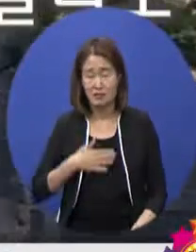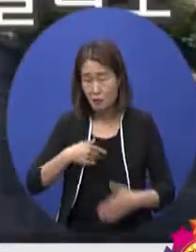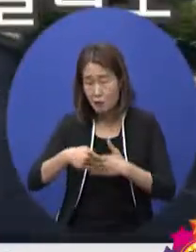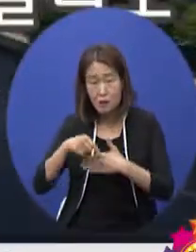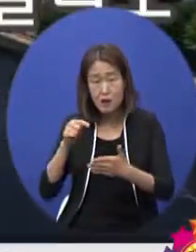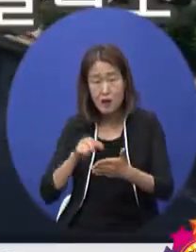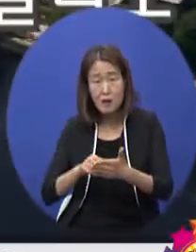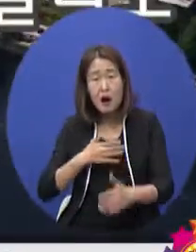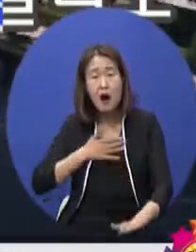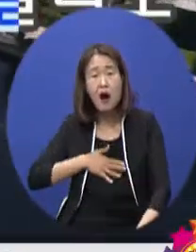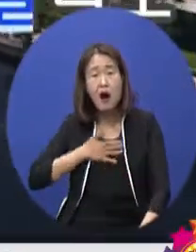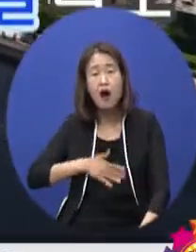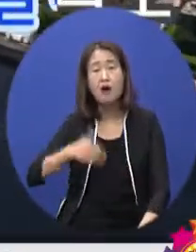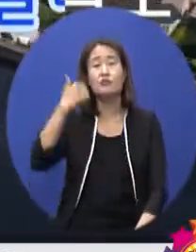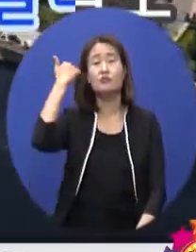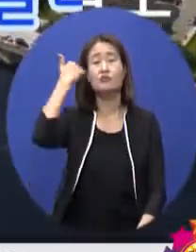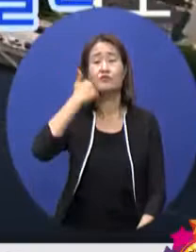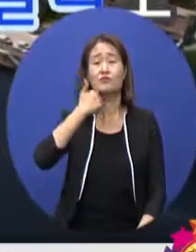누가 내 맘